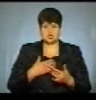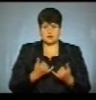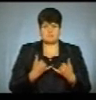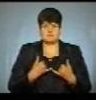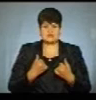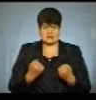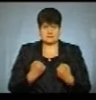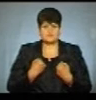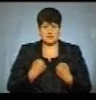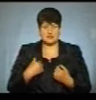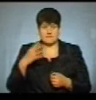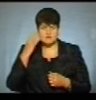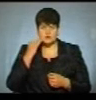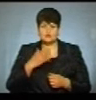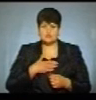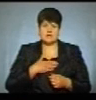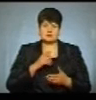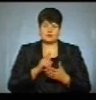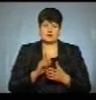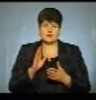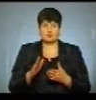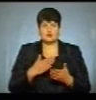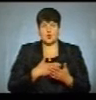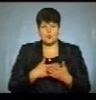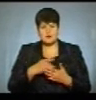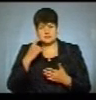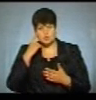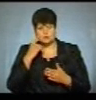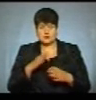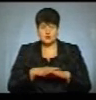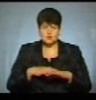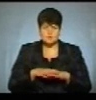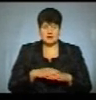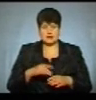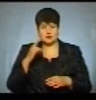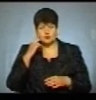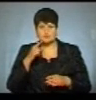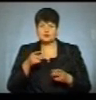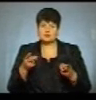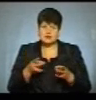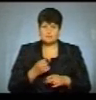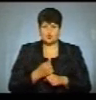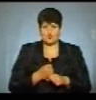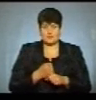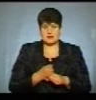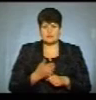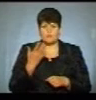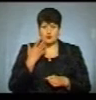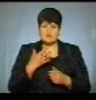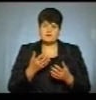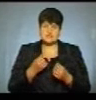що в нас має бути сформована громадська думка, суспільна думка для того, що це потрібно робити. Адже коли